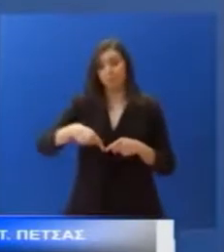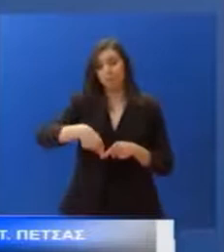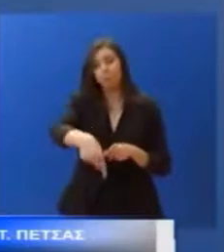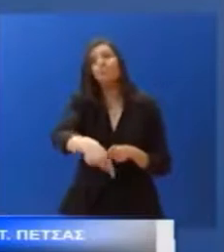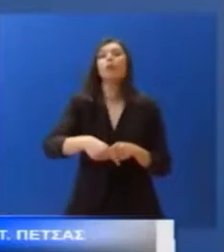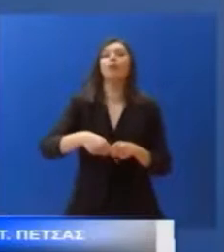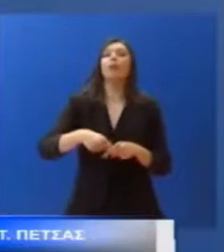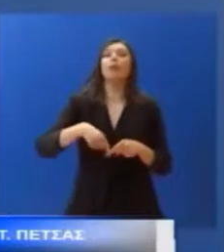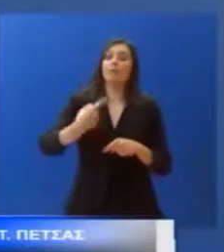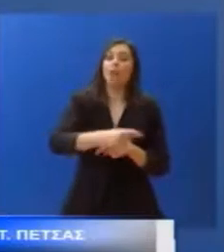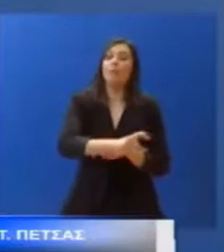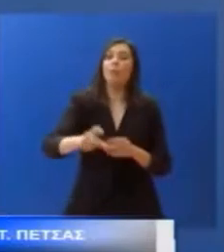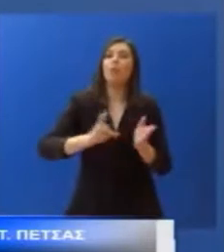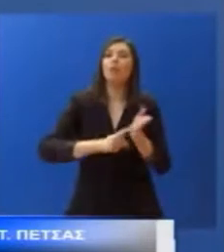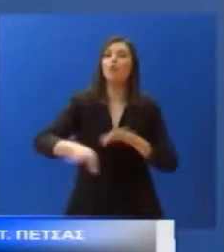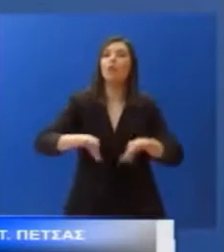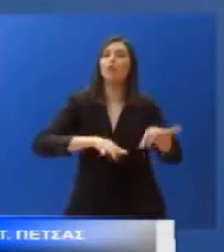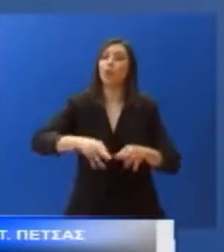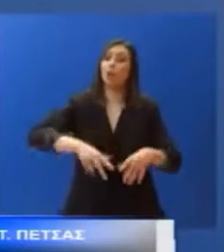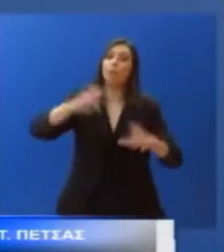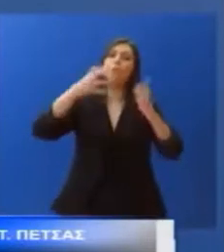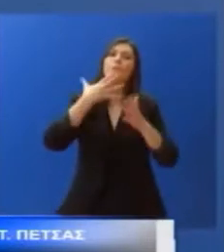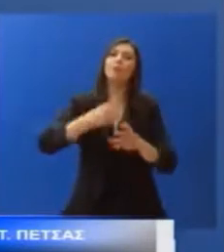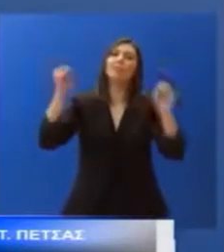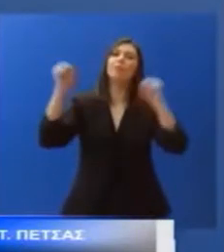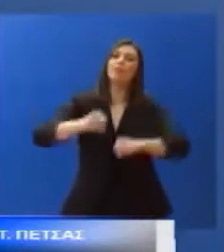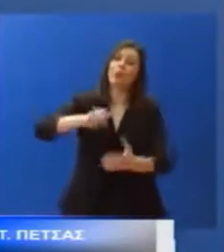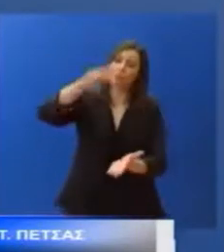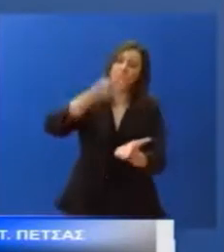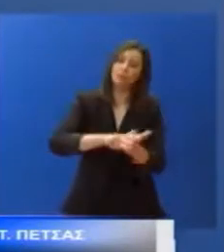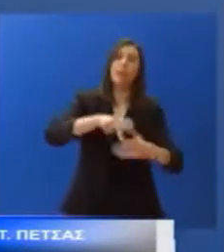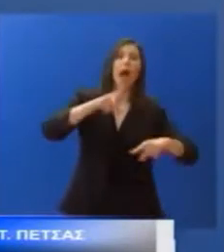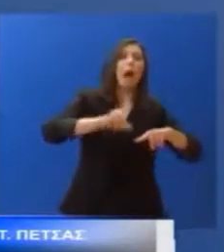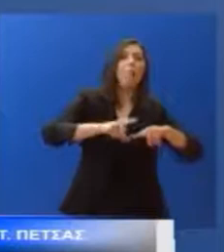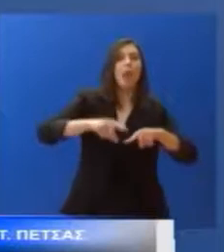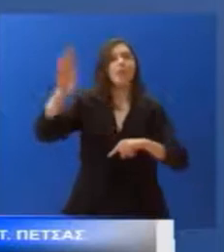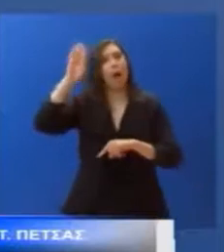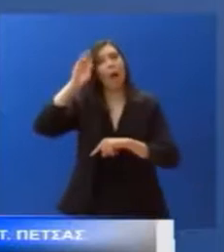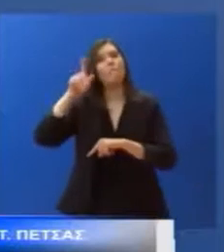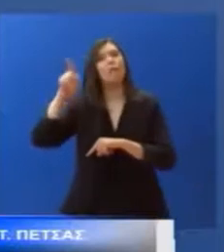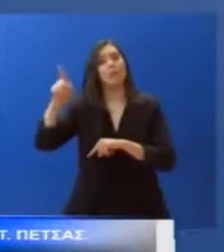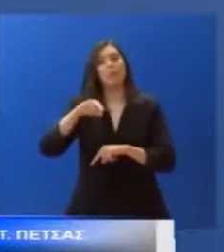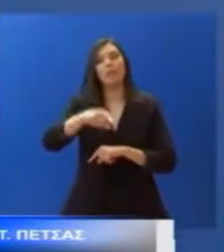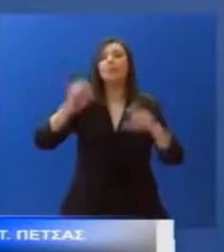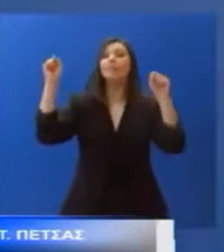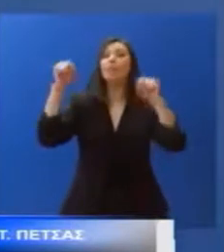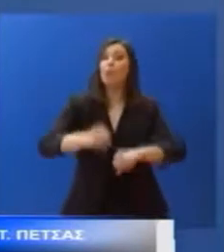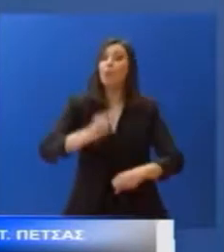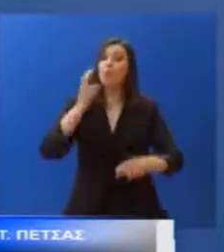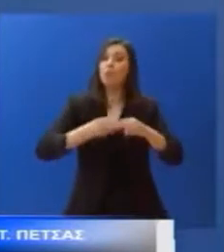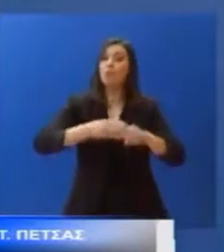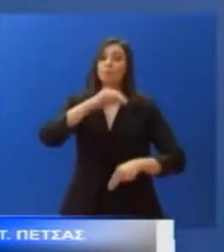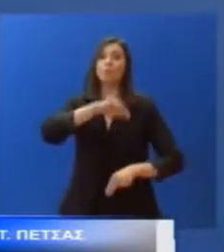Δημοκρατίας και της Κυβέρνησης των ΗΠΑ. Υπογραμμίζεται ότι η Συμφωνία υπηρετεί τα εθνικά μας συμφέροντα, καθώς διασφαλίζει την